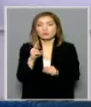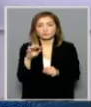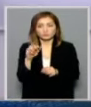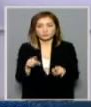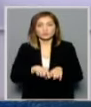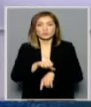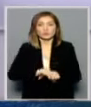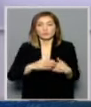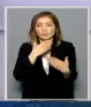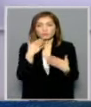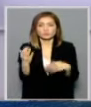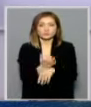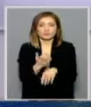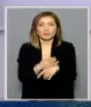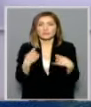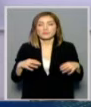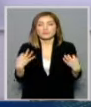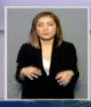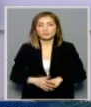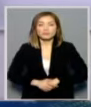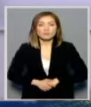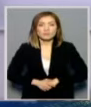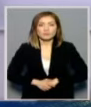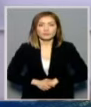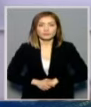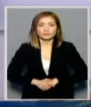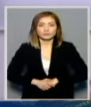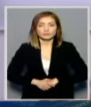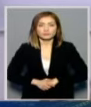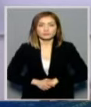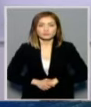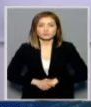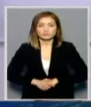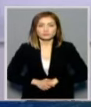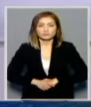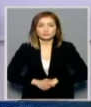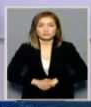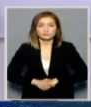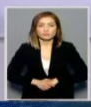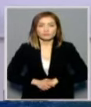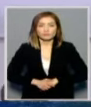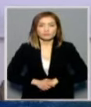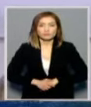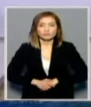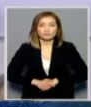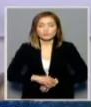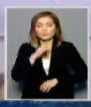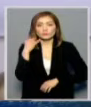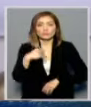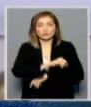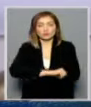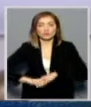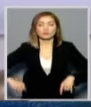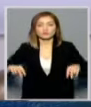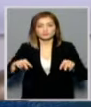бізде граница жоқ, олар былай өтіп жатыр. Россия Федерациясымен біздер ол тығыз байланыс жасап, көрсеткіштер көрсетіп, бұғатталған